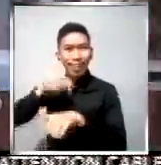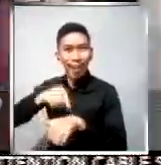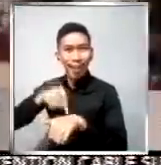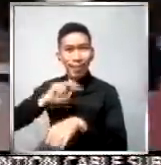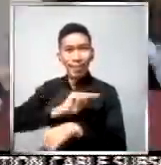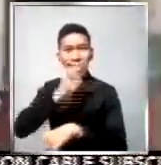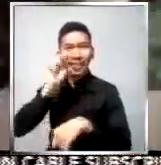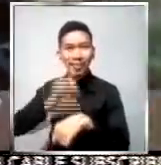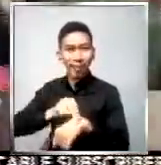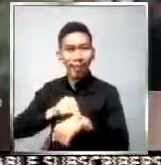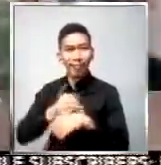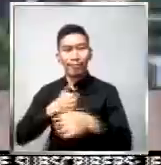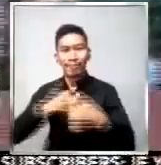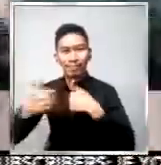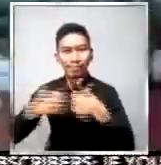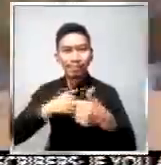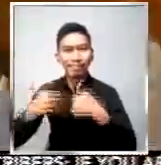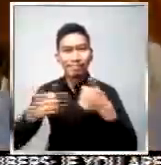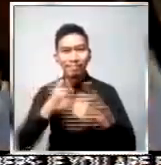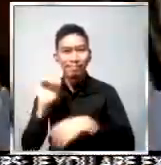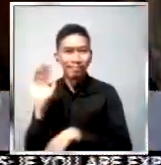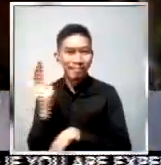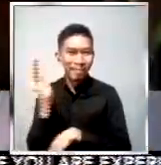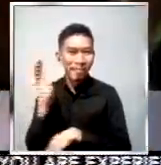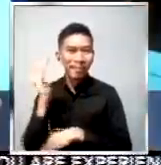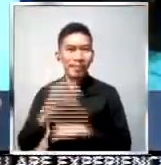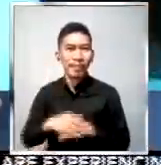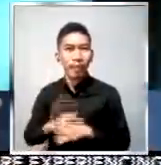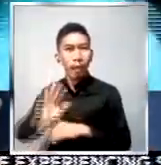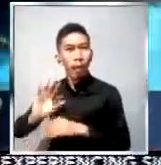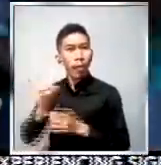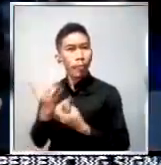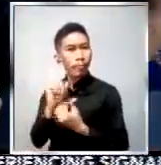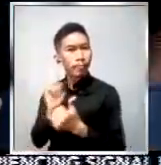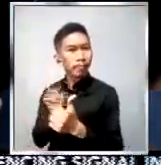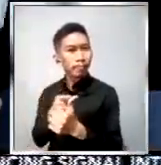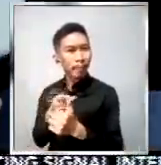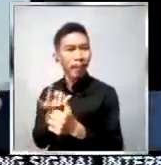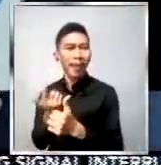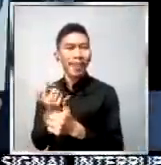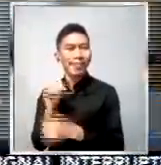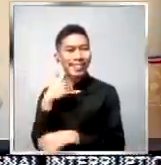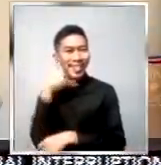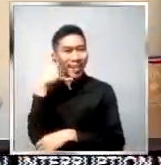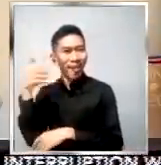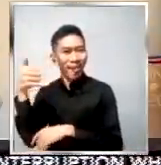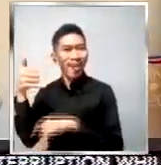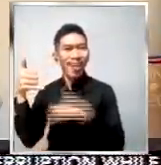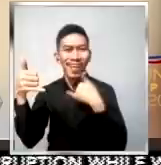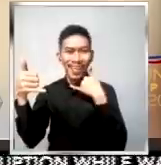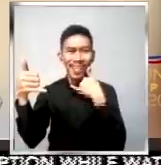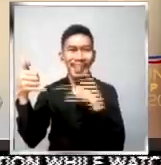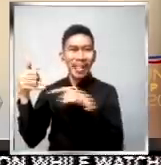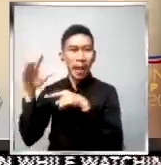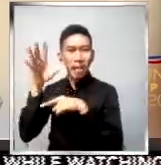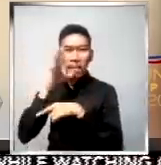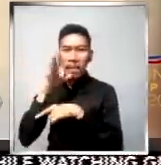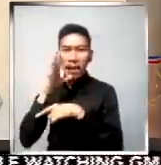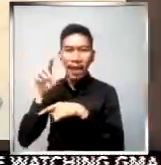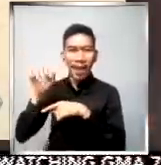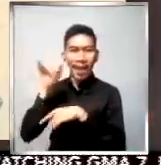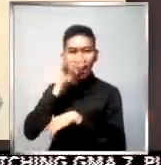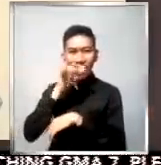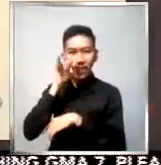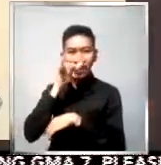At ang una raw niyang ginawa matapos manalo, tawagan ang ina sa Iloilo. I told her that, Mama, I